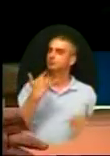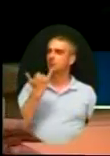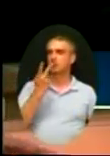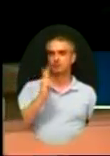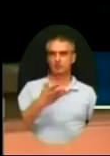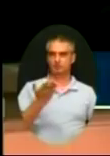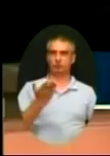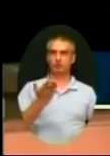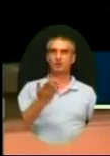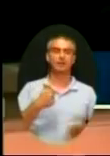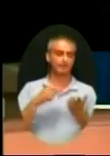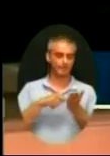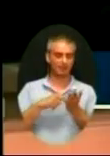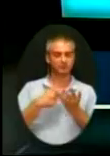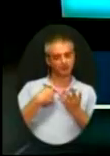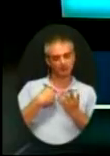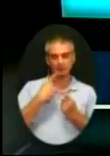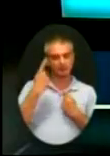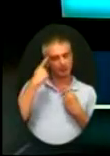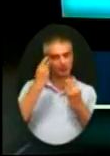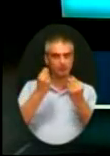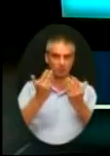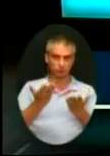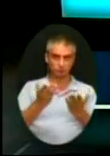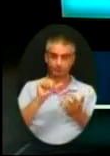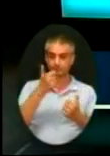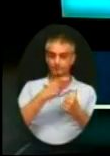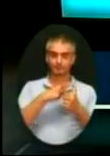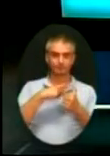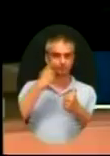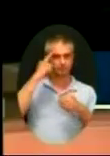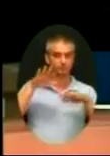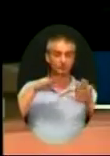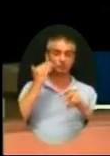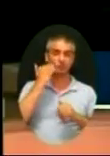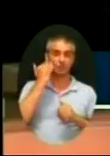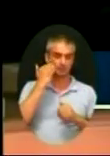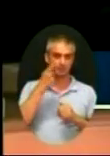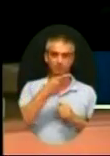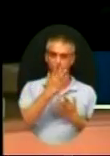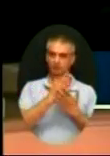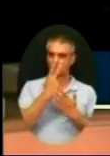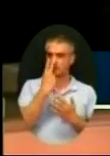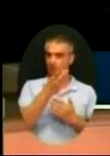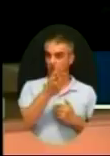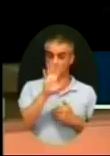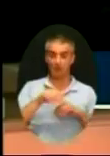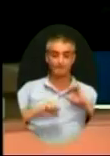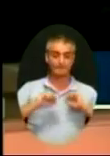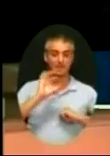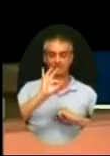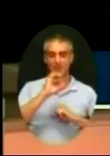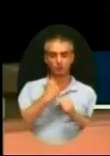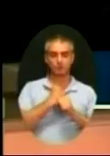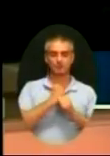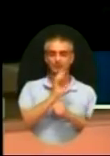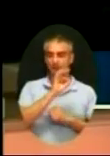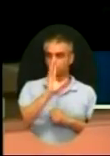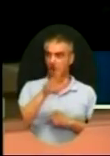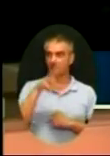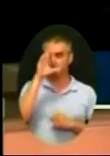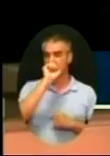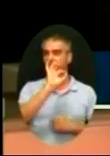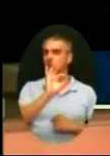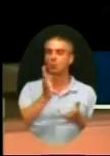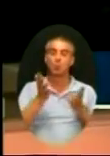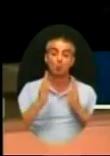תמיד אפשר, ולכן אני אגיד לך לגבי הניחושים. ראשית, אני חושב שיש פה ממשל אמריקאי שראינו שגם בהתנהלות המעשית שלו וגם